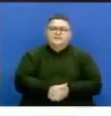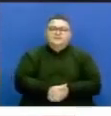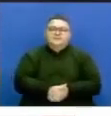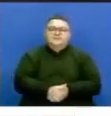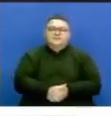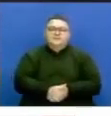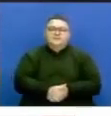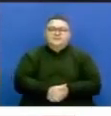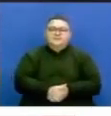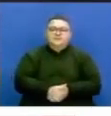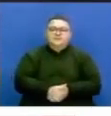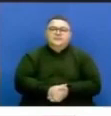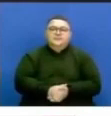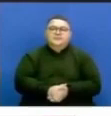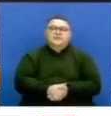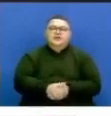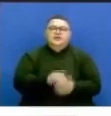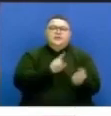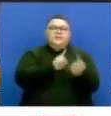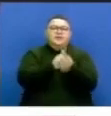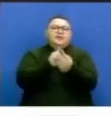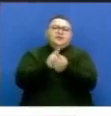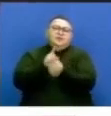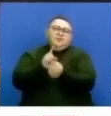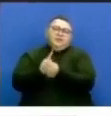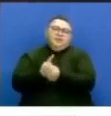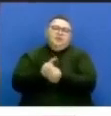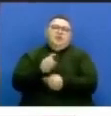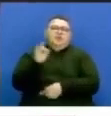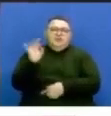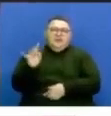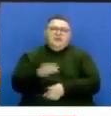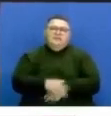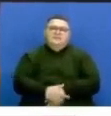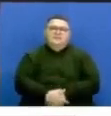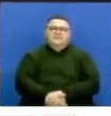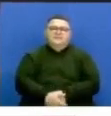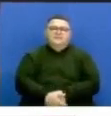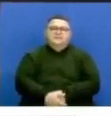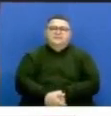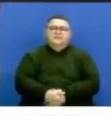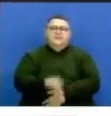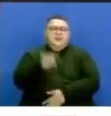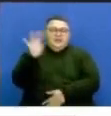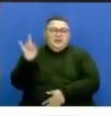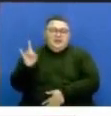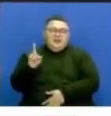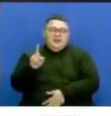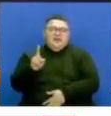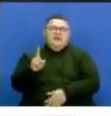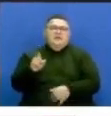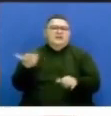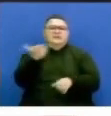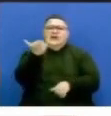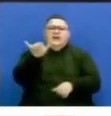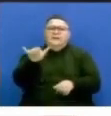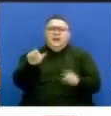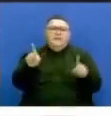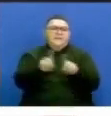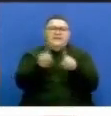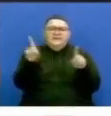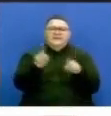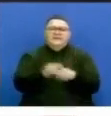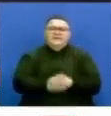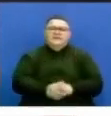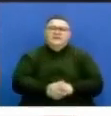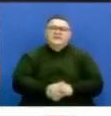di sesi-sesi atau pertemuan-pertemuan majelis PBB. Sedangkan yang lainnya adalah persis sama dengan anggota penuh PBB.